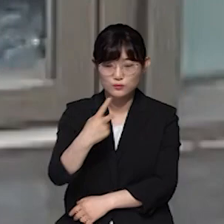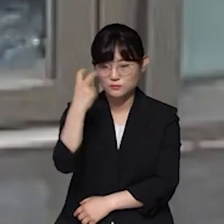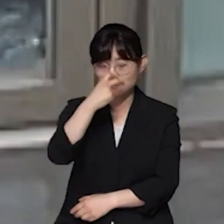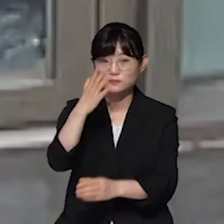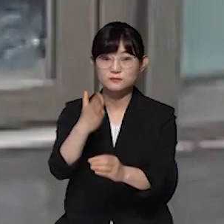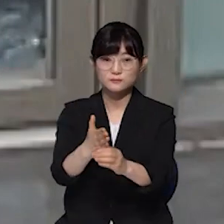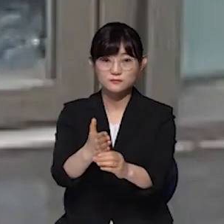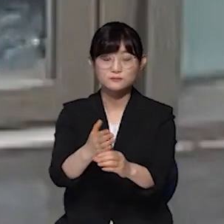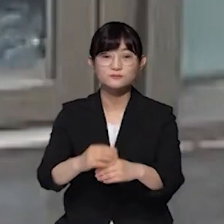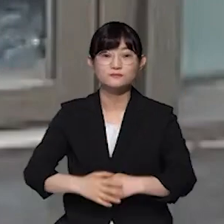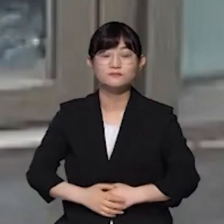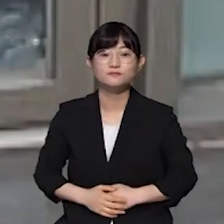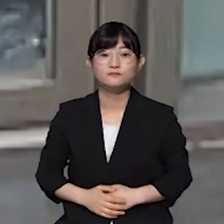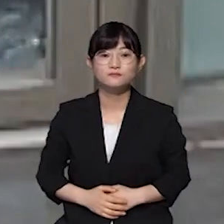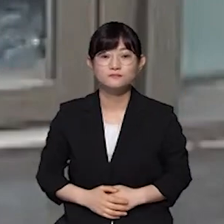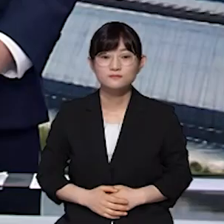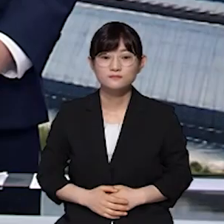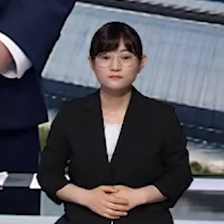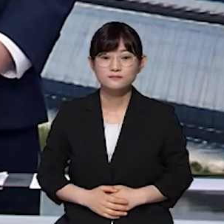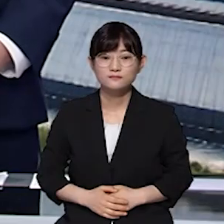조사하고 있습니다.